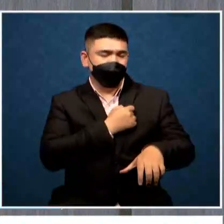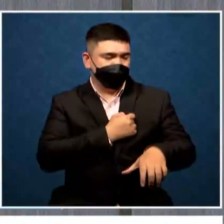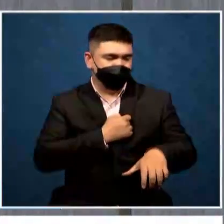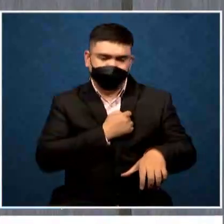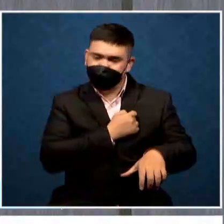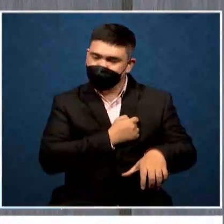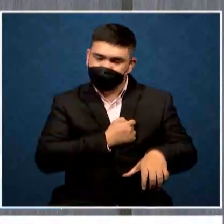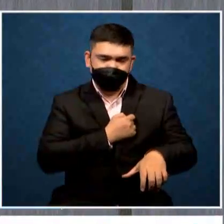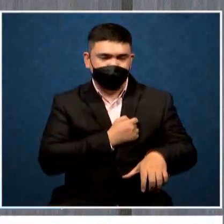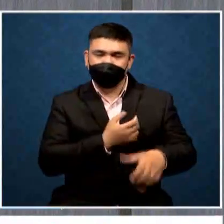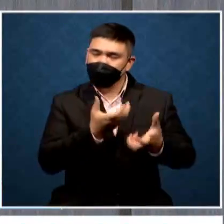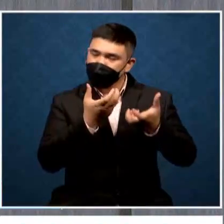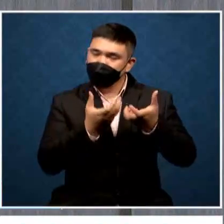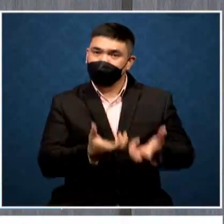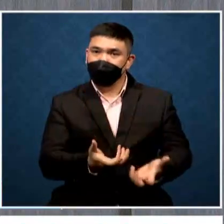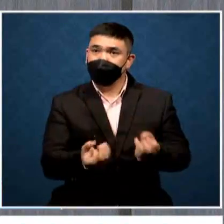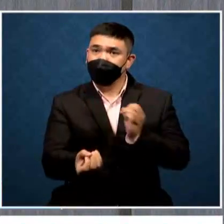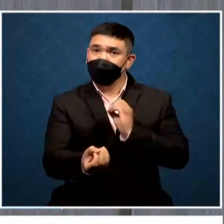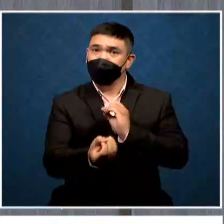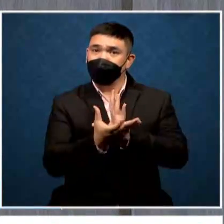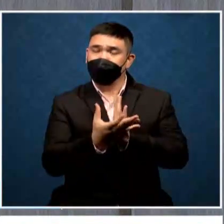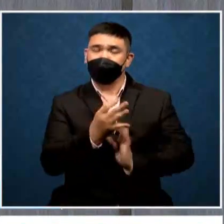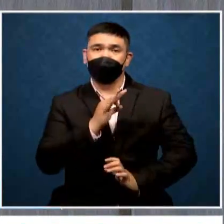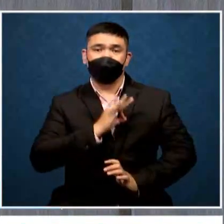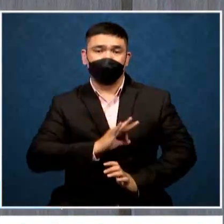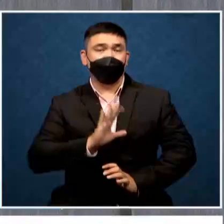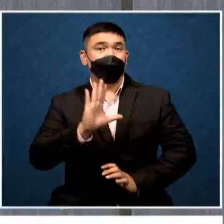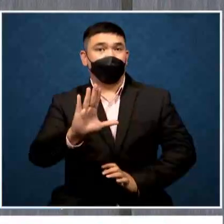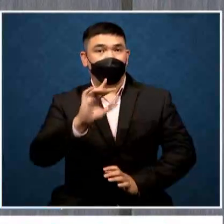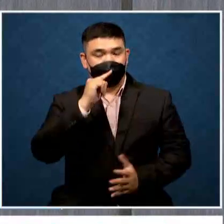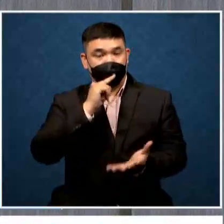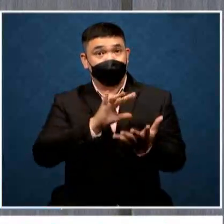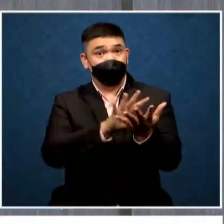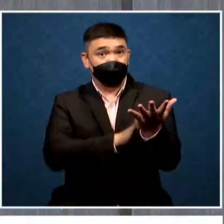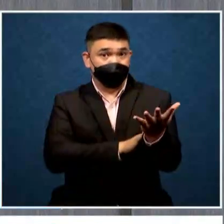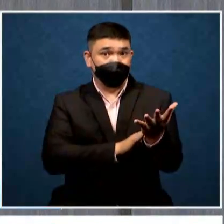งกระทบต่อความรู้สึกของคนเป็นจำนวนมาก